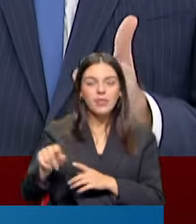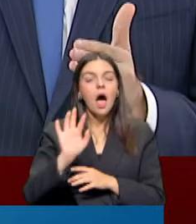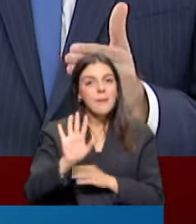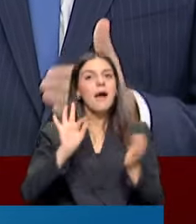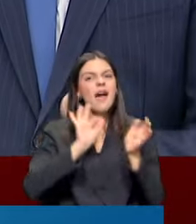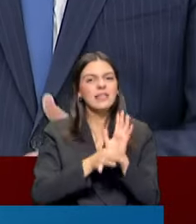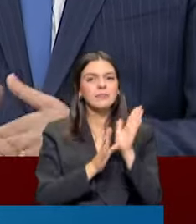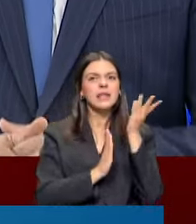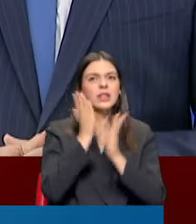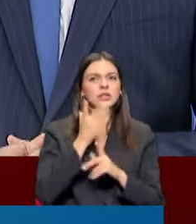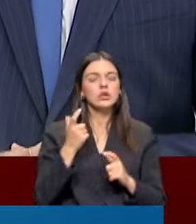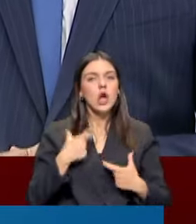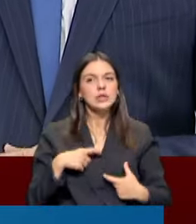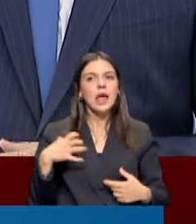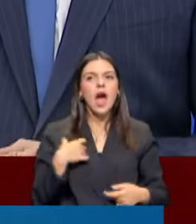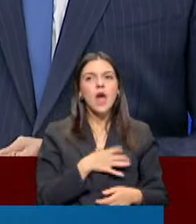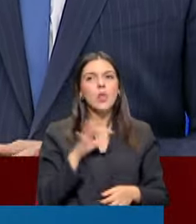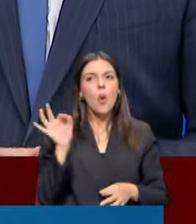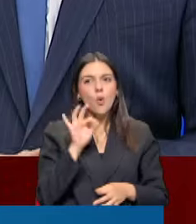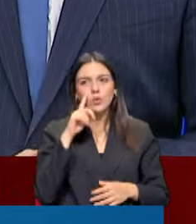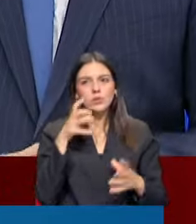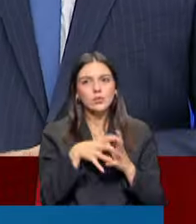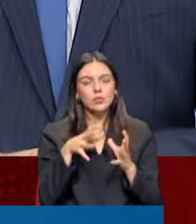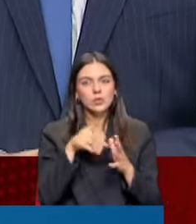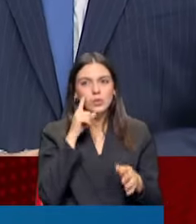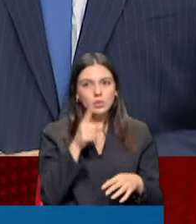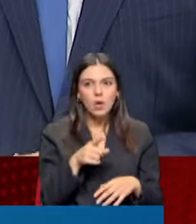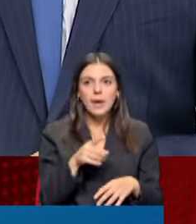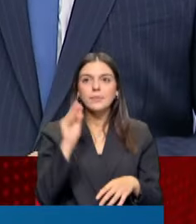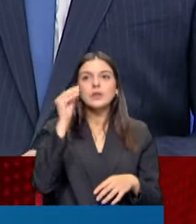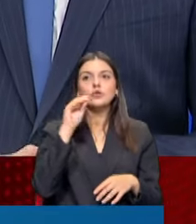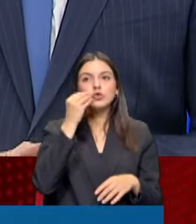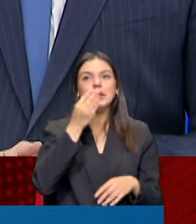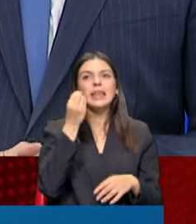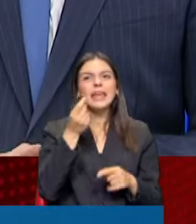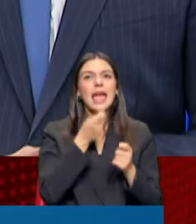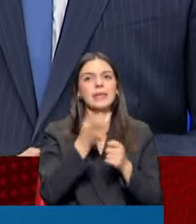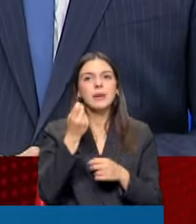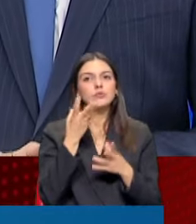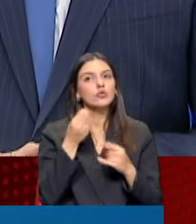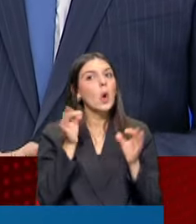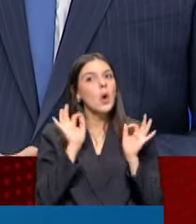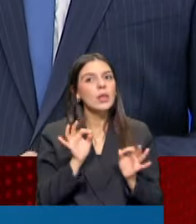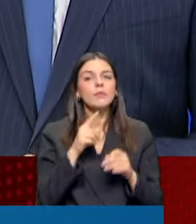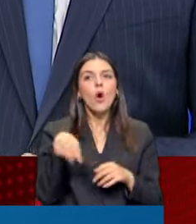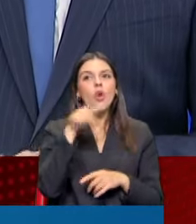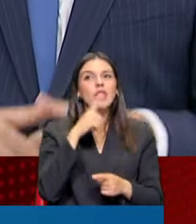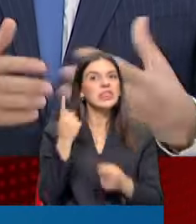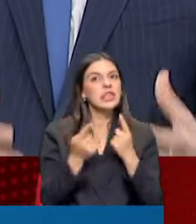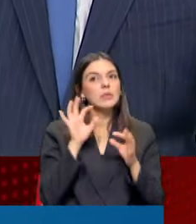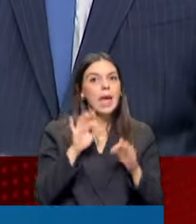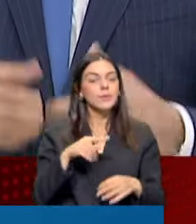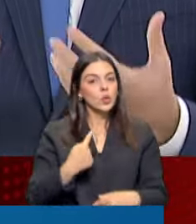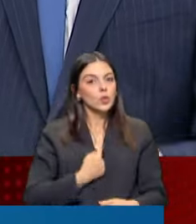Ataşehir'de özellikle anaokulu çağındaki çocukların iyi eğitim alabilmesi okul çok öncesinde. Önemli. Onların gelişimine hem